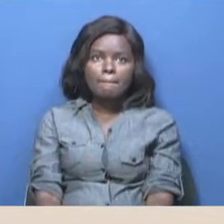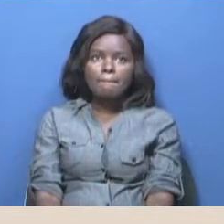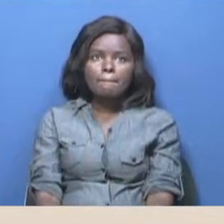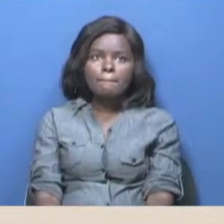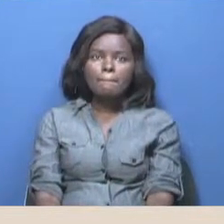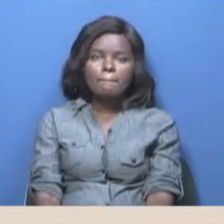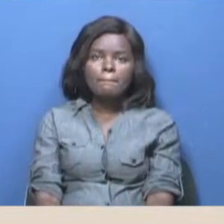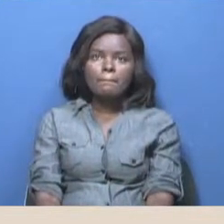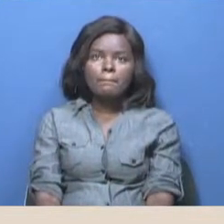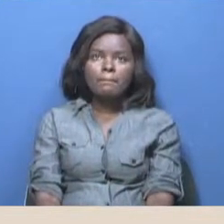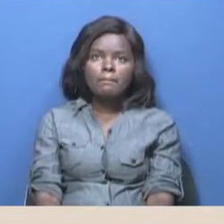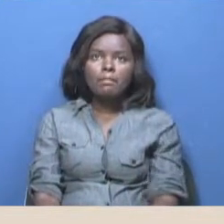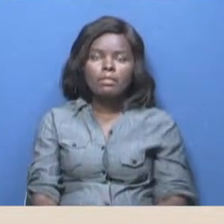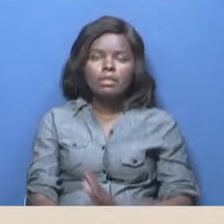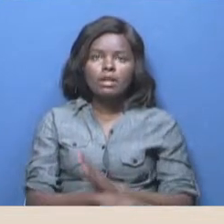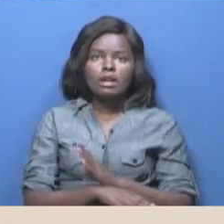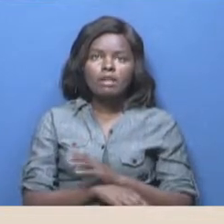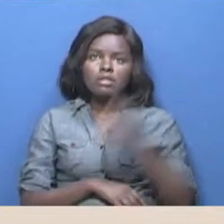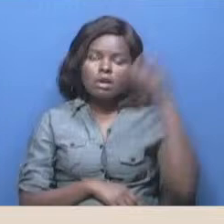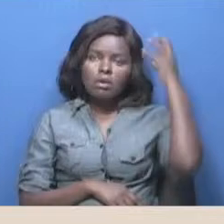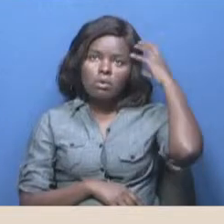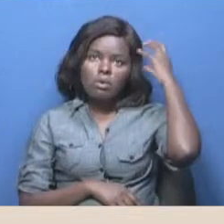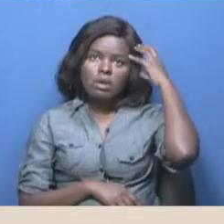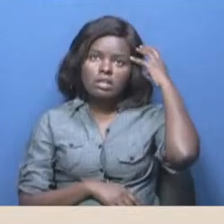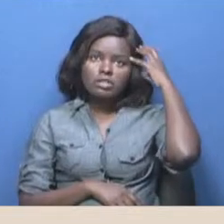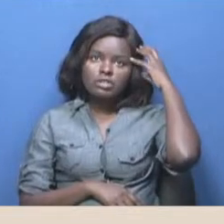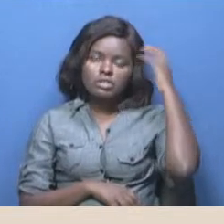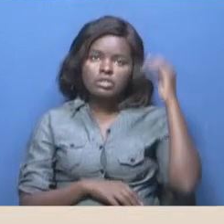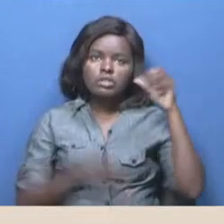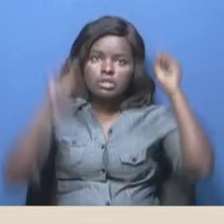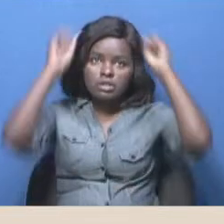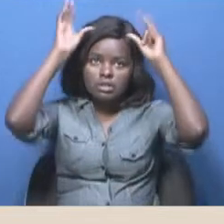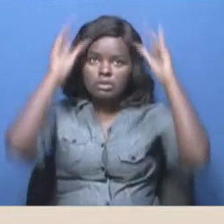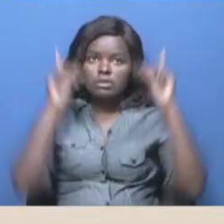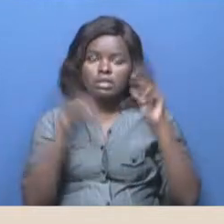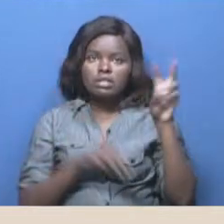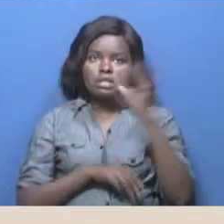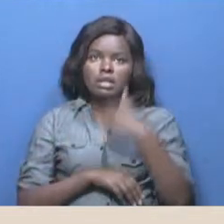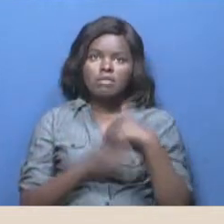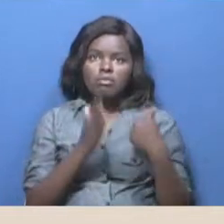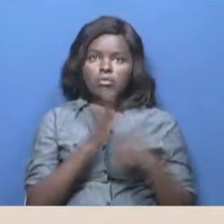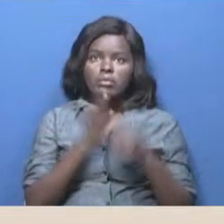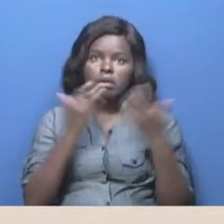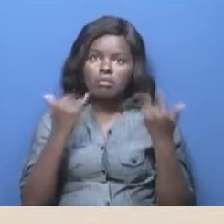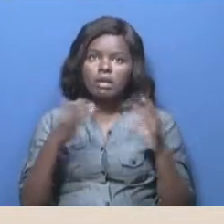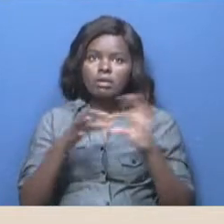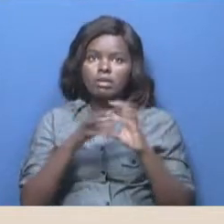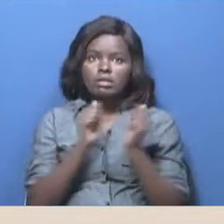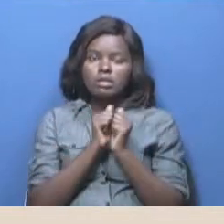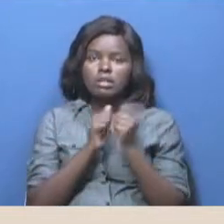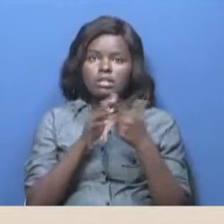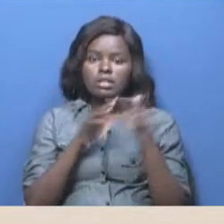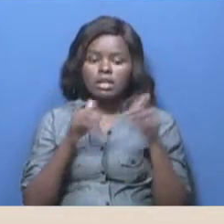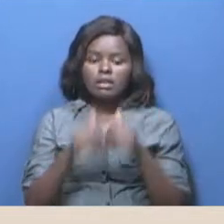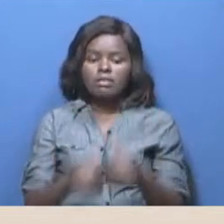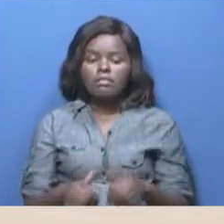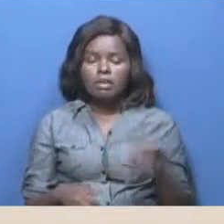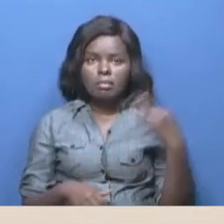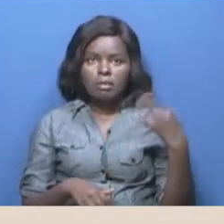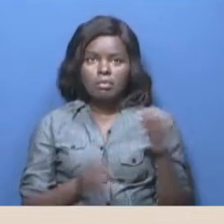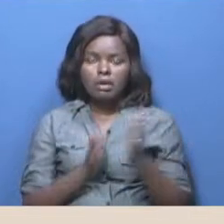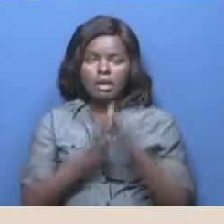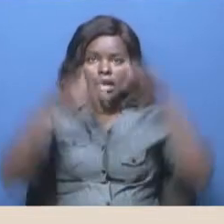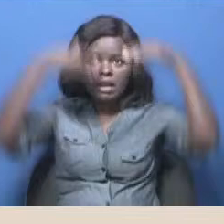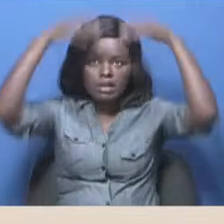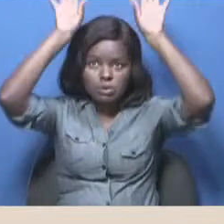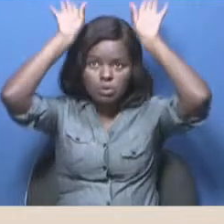Nĩ thutha wa arutwo makorenji kuona maũndũ marĩa mamang'etheire, rĩu macokanĩrĩire na kwambĩrĩria ũrĩmi wa mboga na kũrĩithia